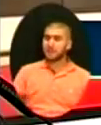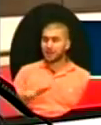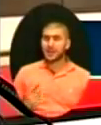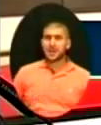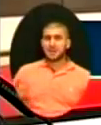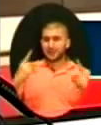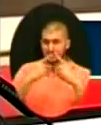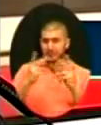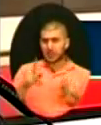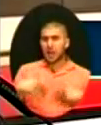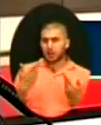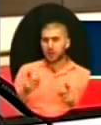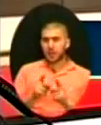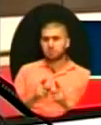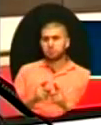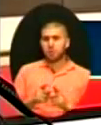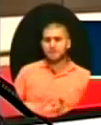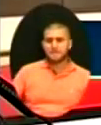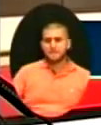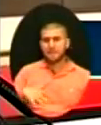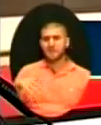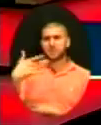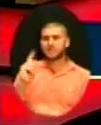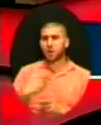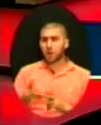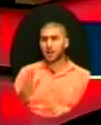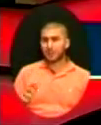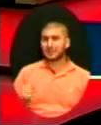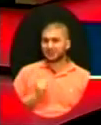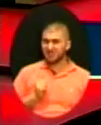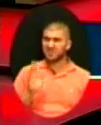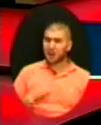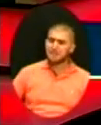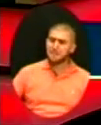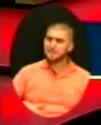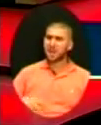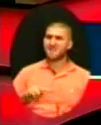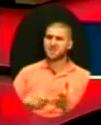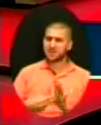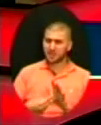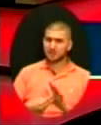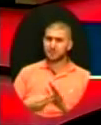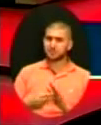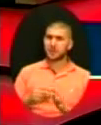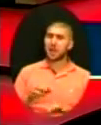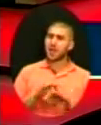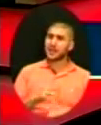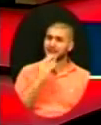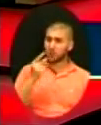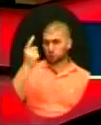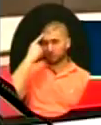כמו כיפת ברזל אמורה לתת איזשהו מרחב מדיני, ולאו דווקא גם מרחב צבאי, אבל גם מרחב מדיני להנהגה ישראל, אתה